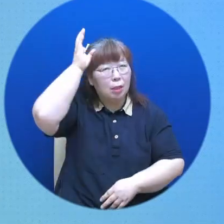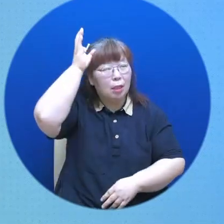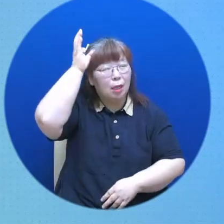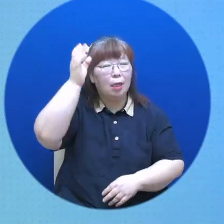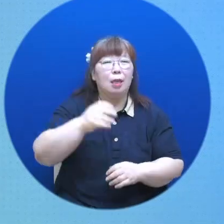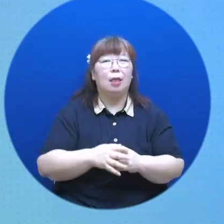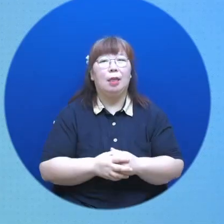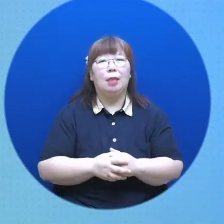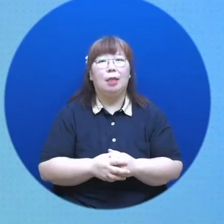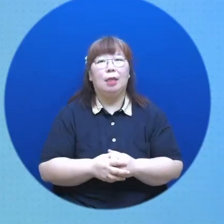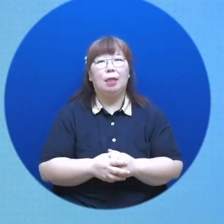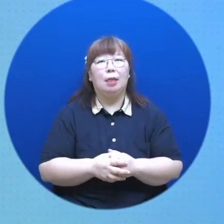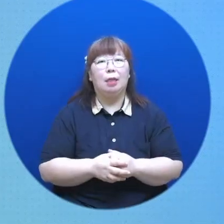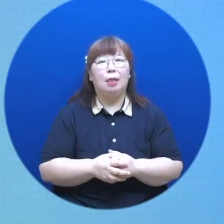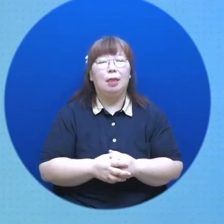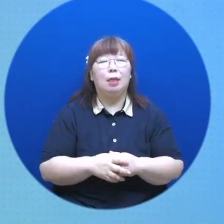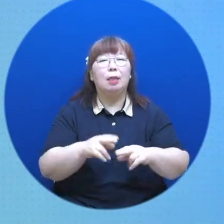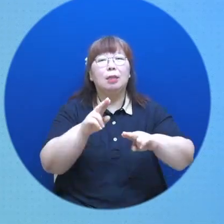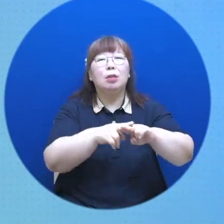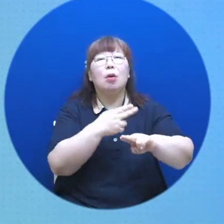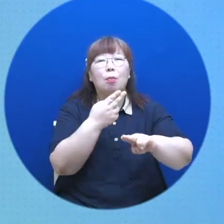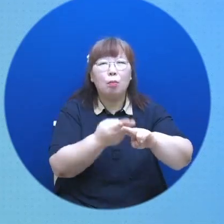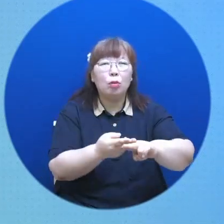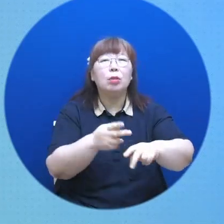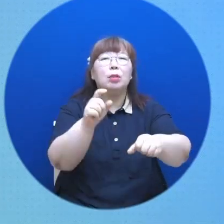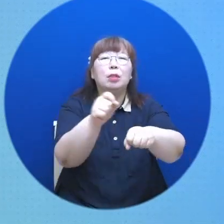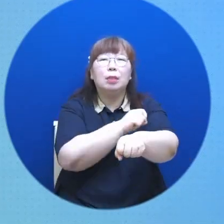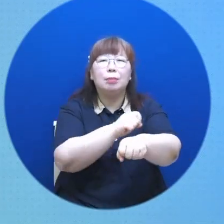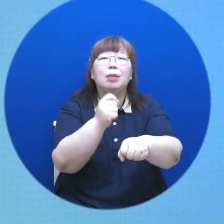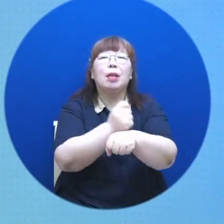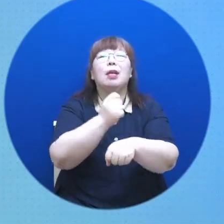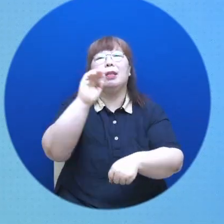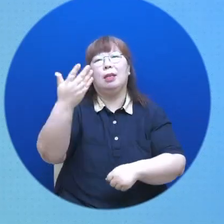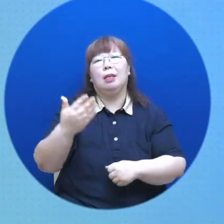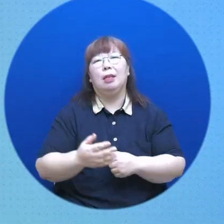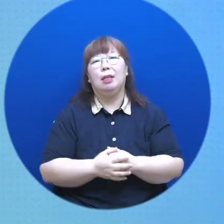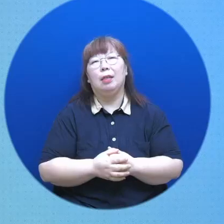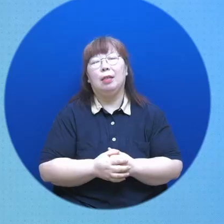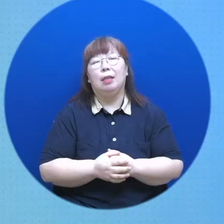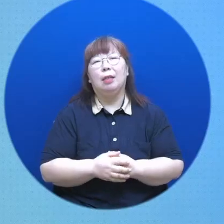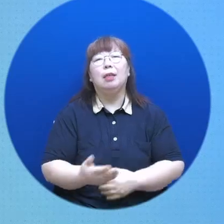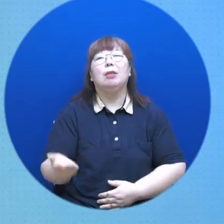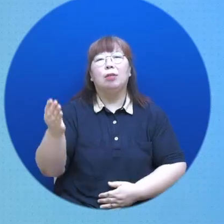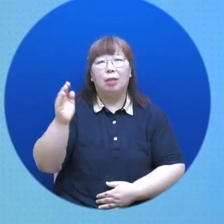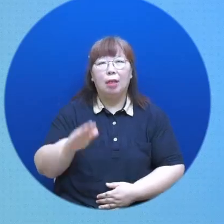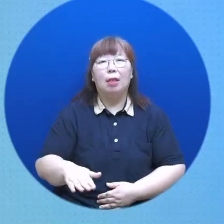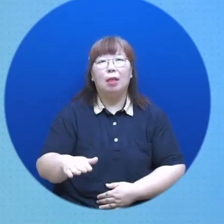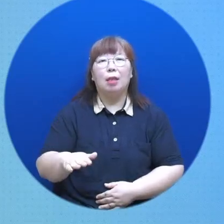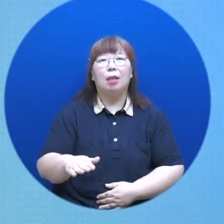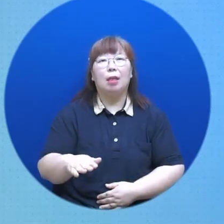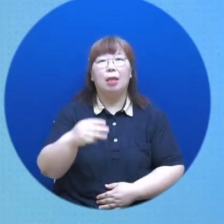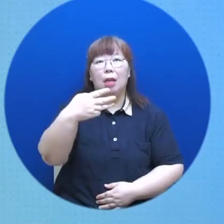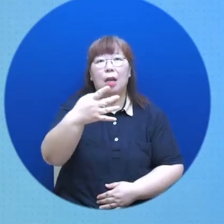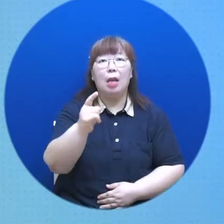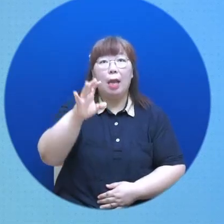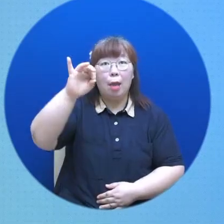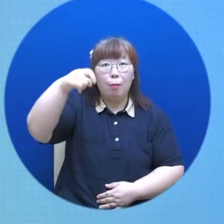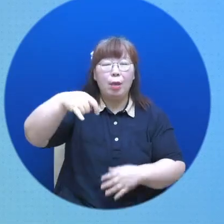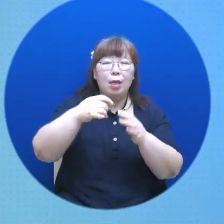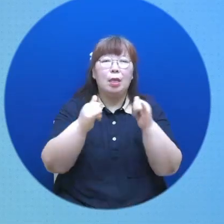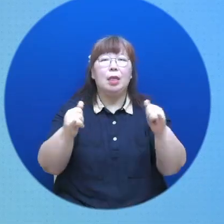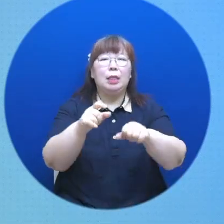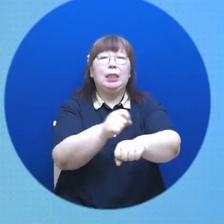다시 말해서 선물은 특별해야 합니다. 그러나 레위인들은 특별하지